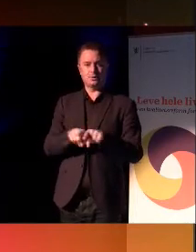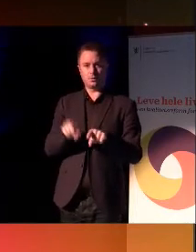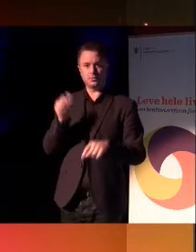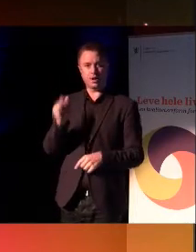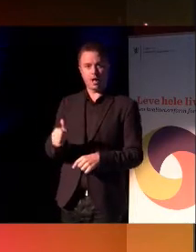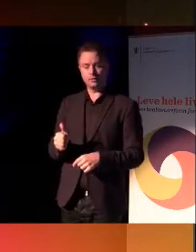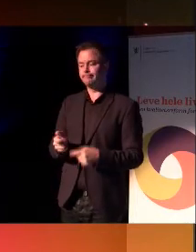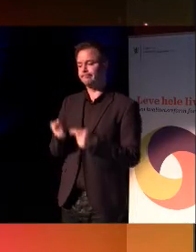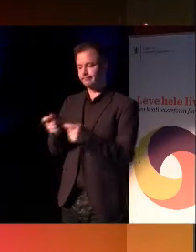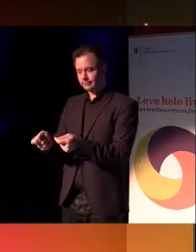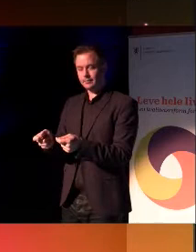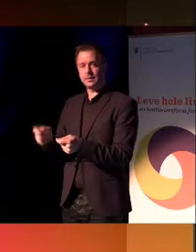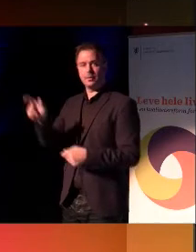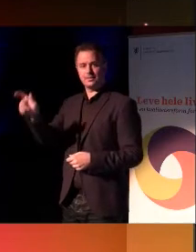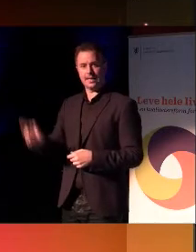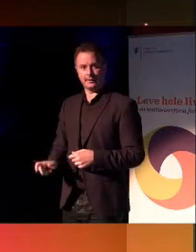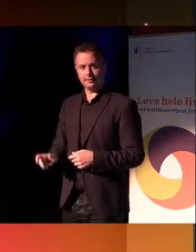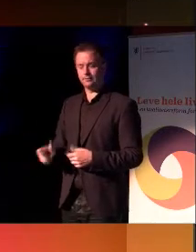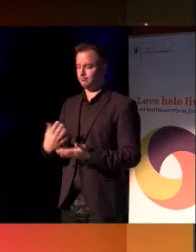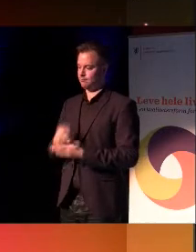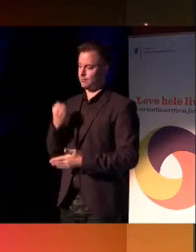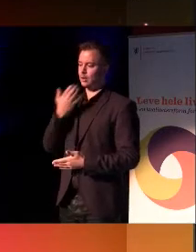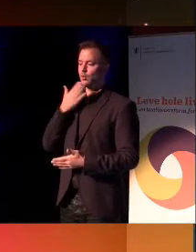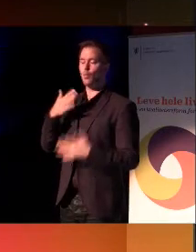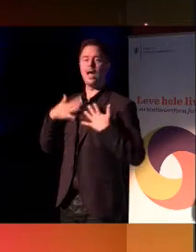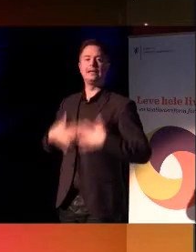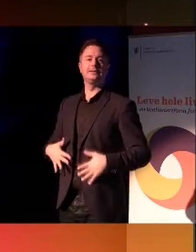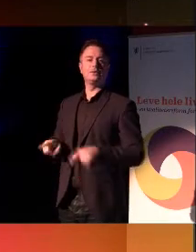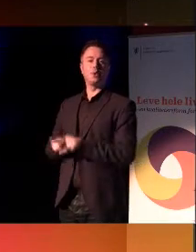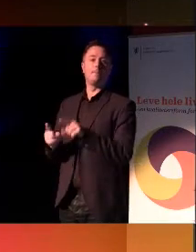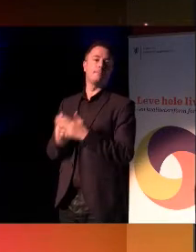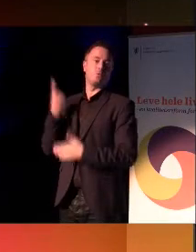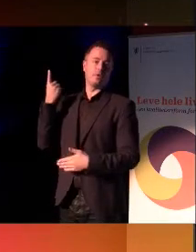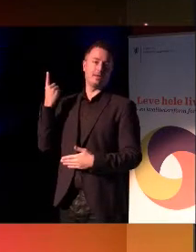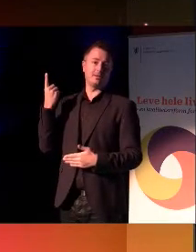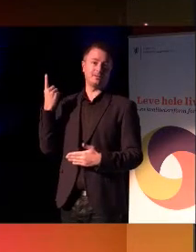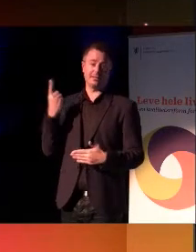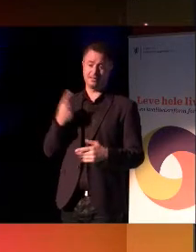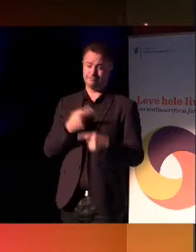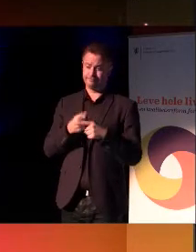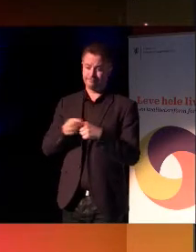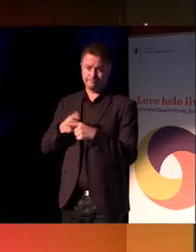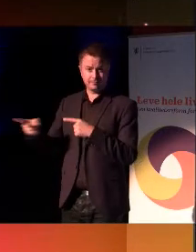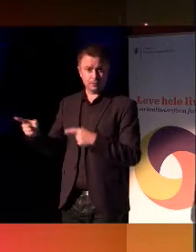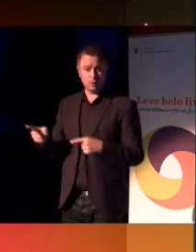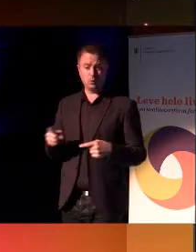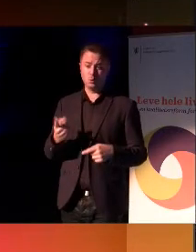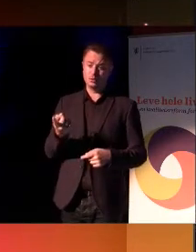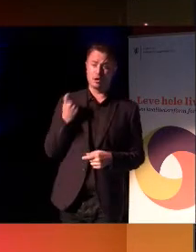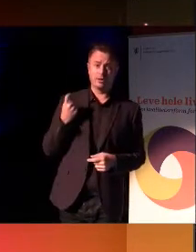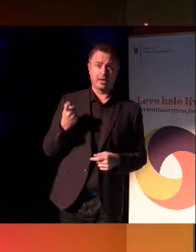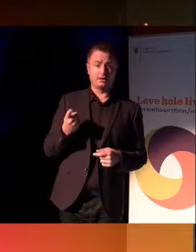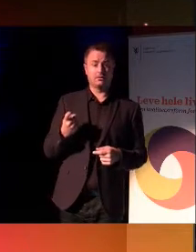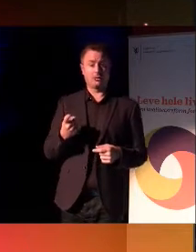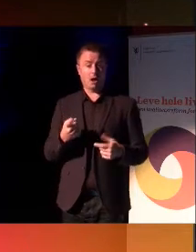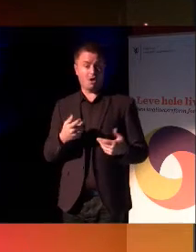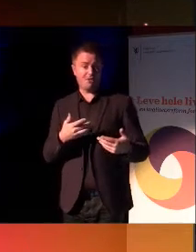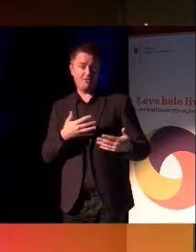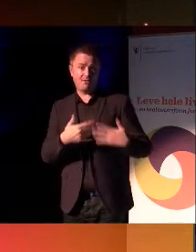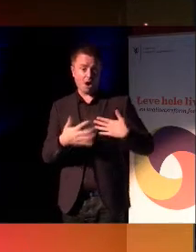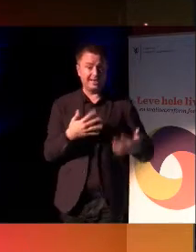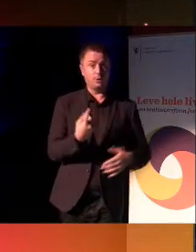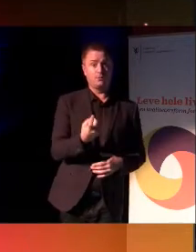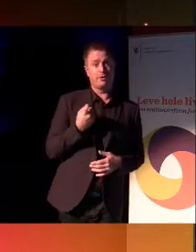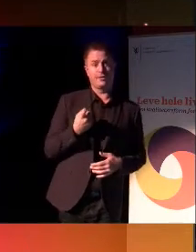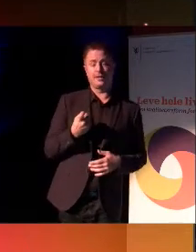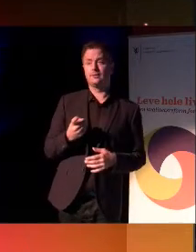mulig. Her det mange utfordringer, og det gjelder jo alt både fra det rent faglige til over I mer, skal vi si,